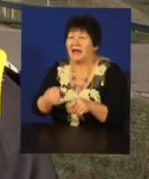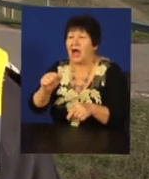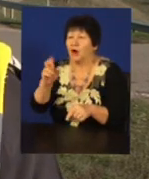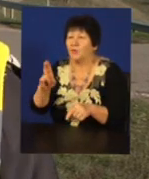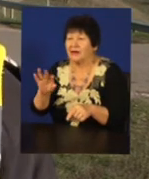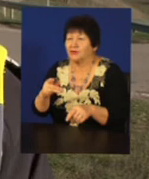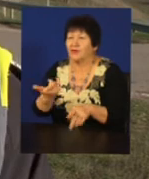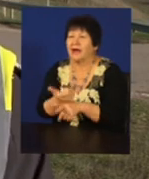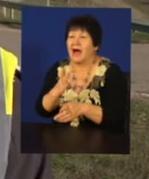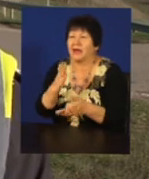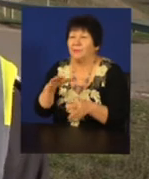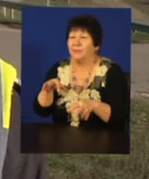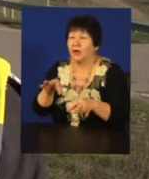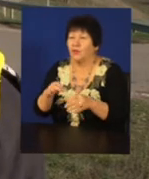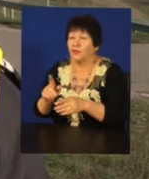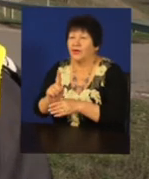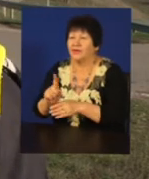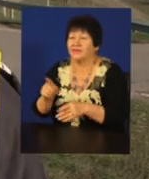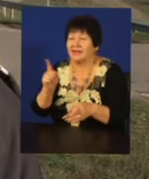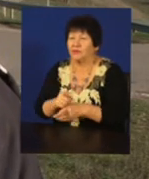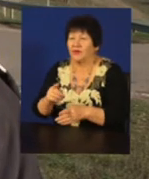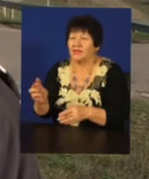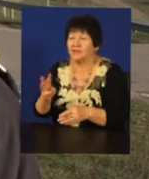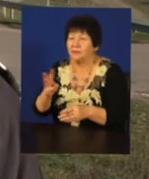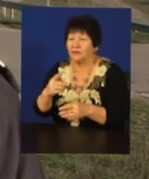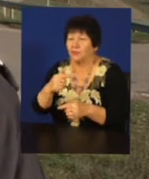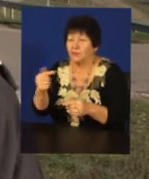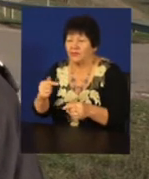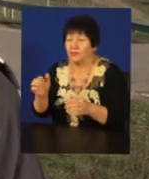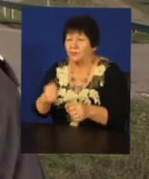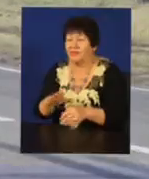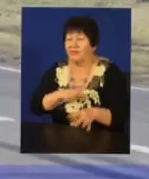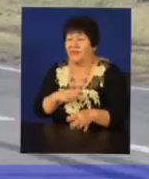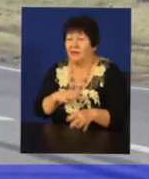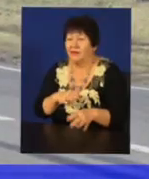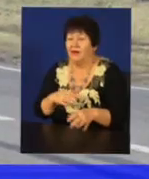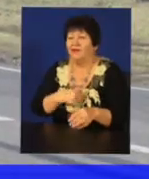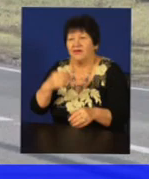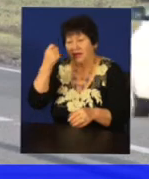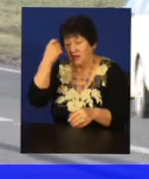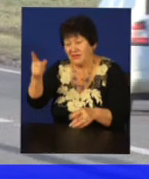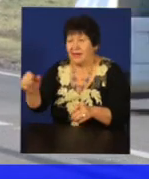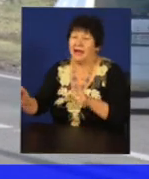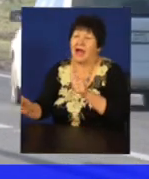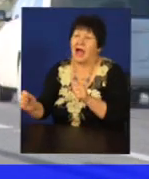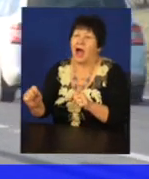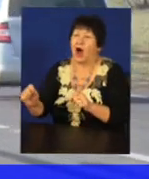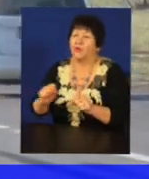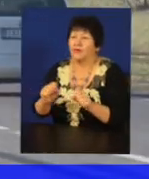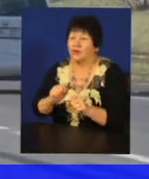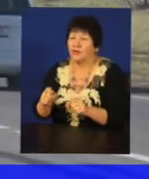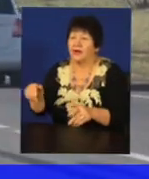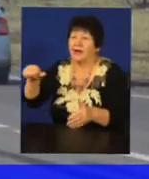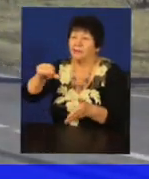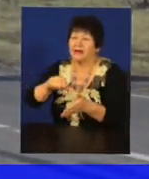are rolul său datorită temperaturilor scăzute, ne poate crea anumit disconfort. Vă reamintim că conducătorii care participă în